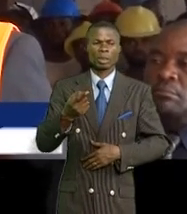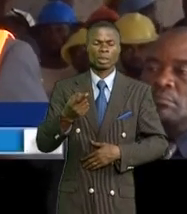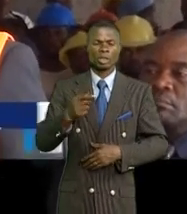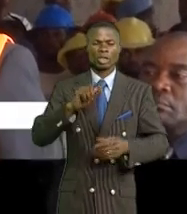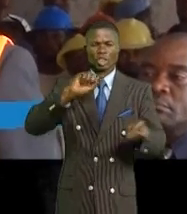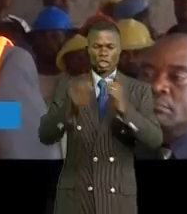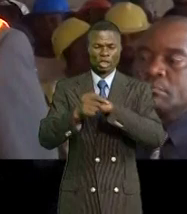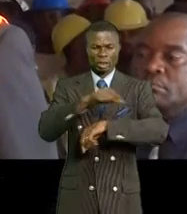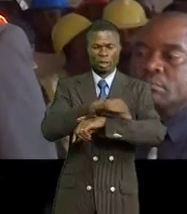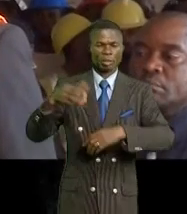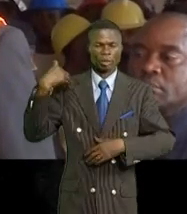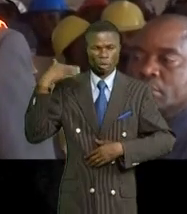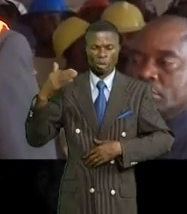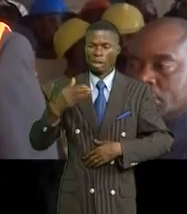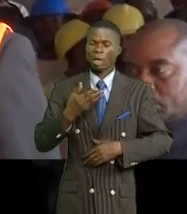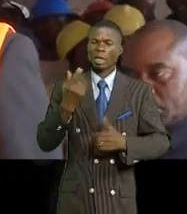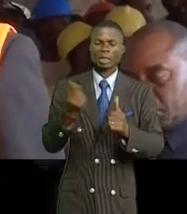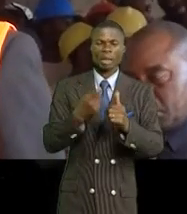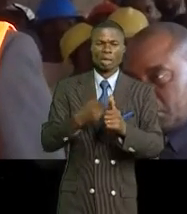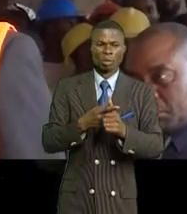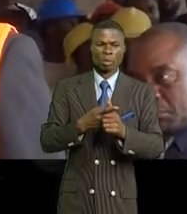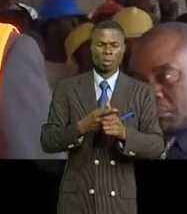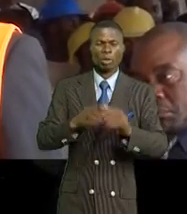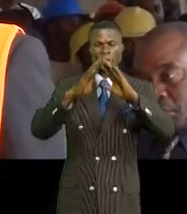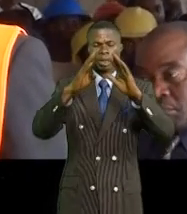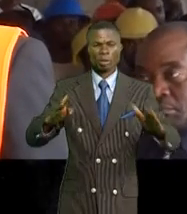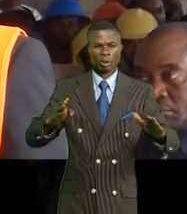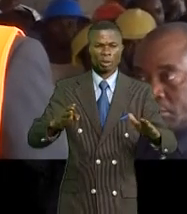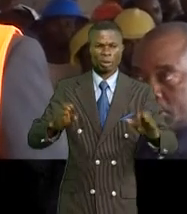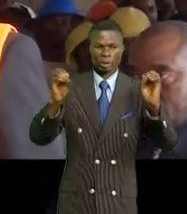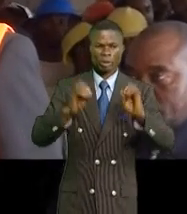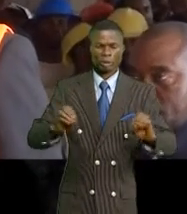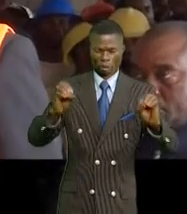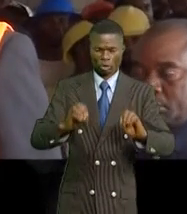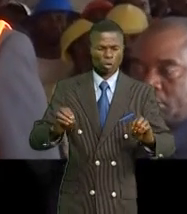l'administration publique sans passer par la case de retraite. La retraite est donc